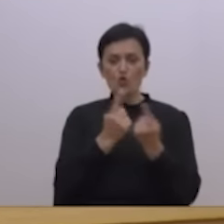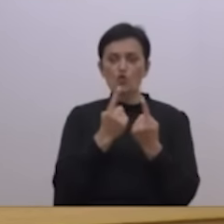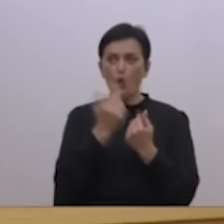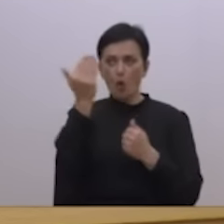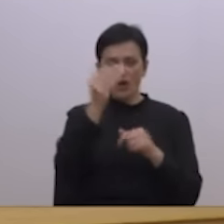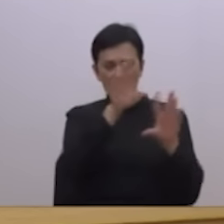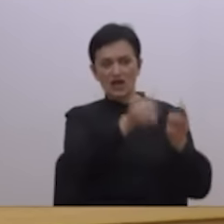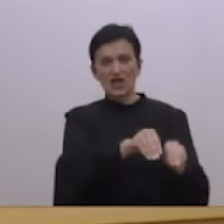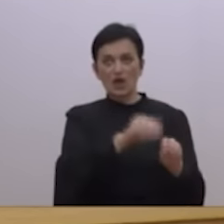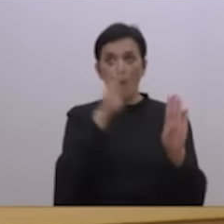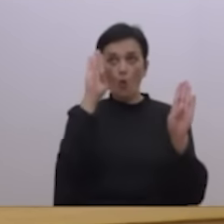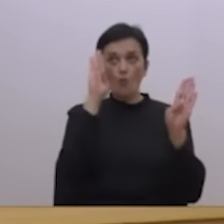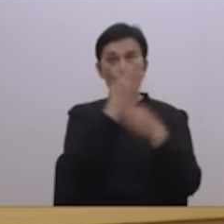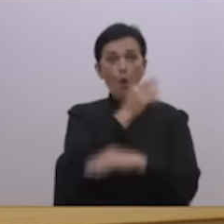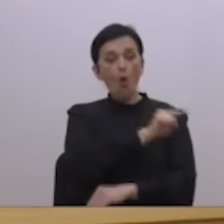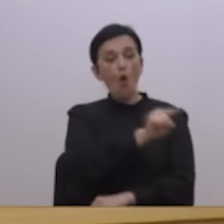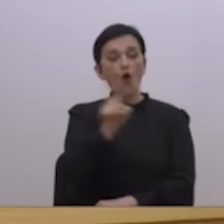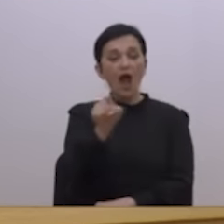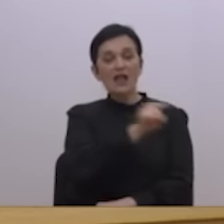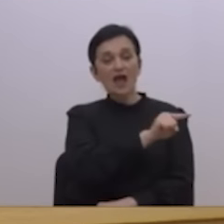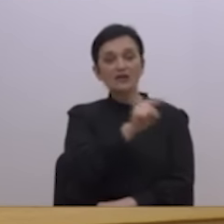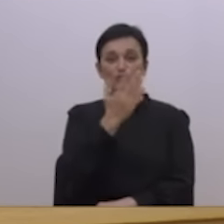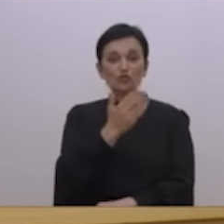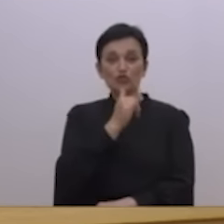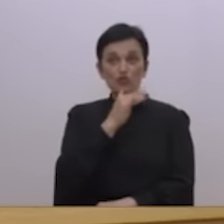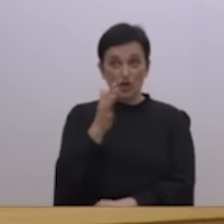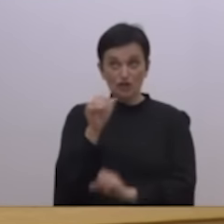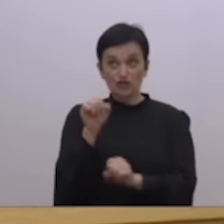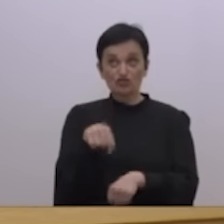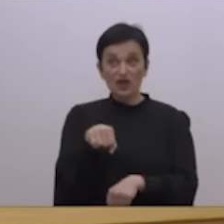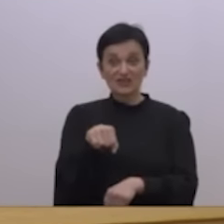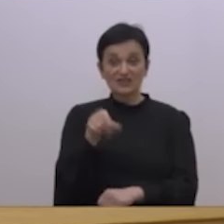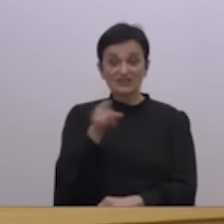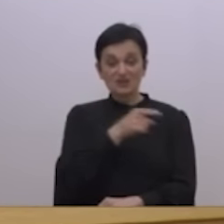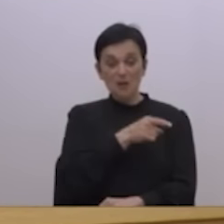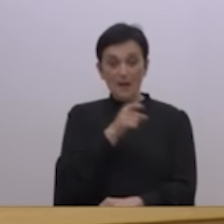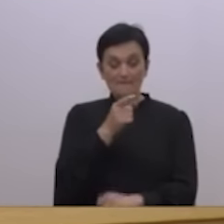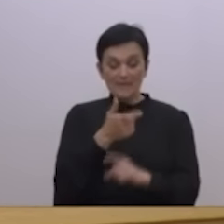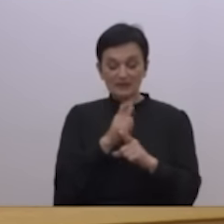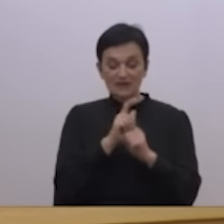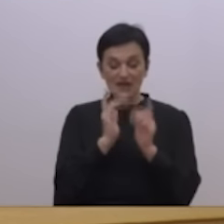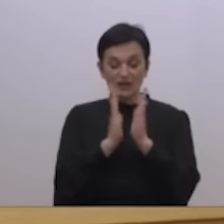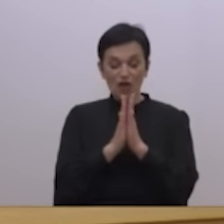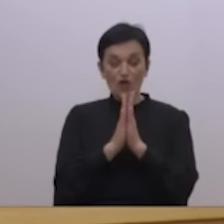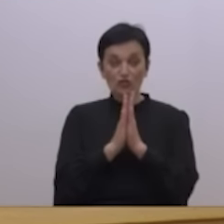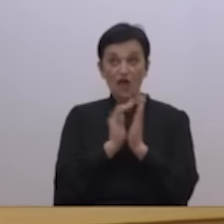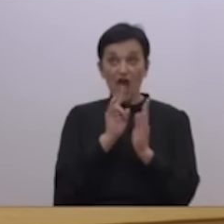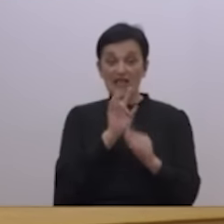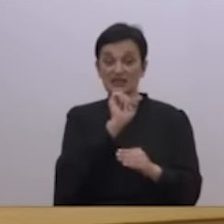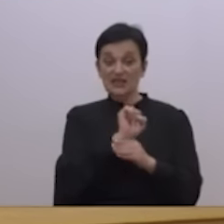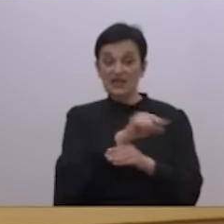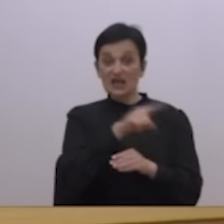გააჩეროთ მოღალატეების რიგები და თუ არ შეგიძლიათ? შეგიძლიათ? ძალიან გთხოვთ, ან გააჩერეთ, ან